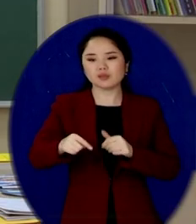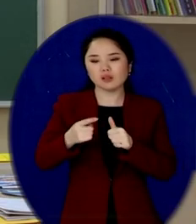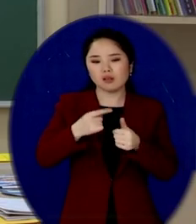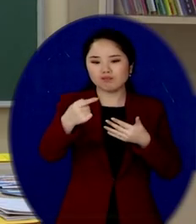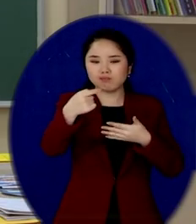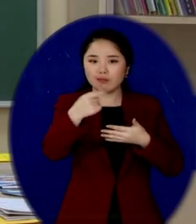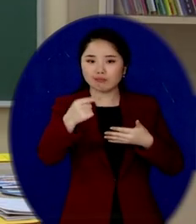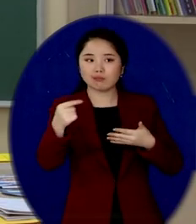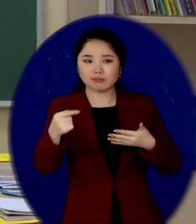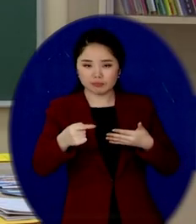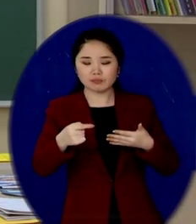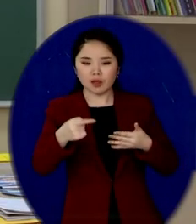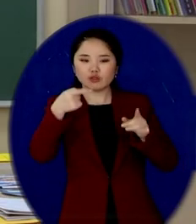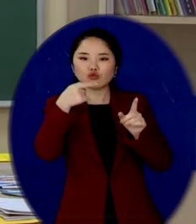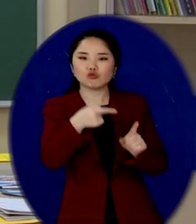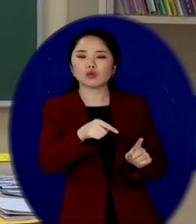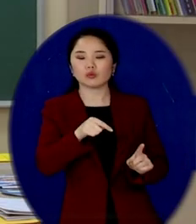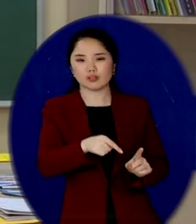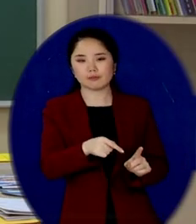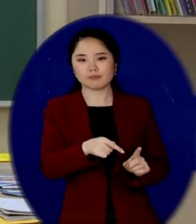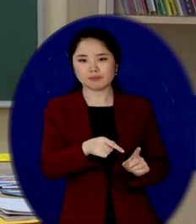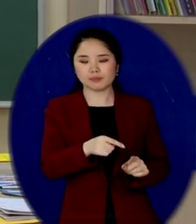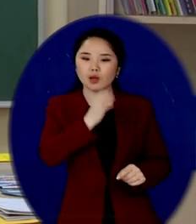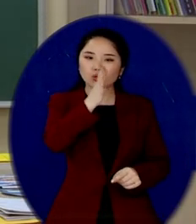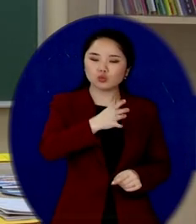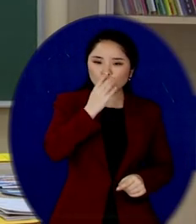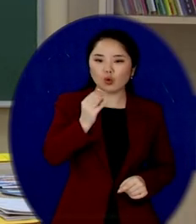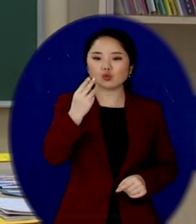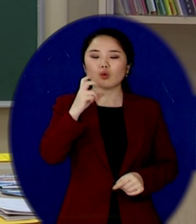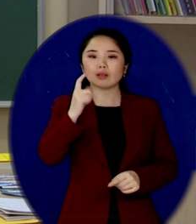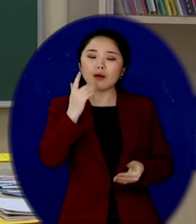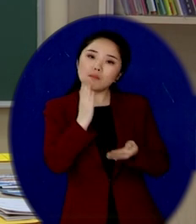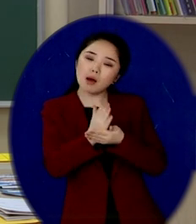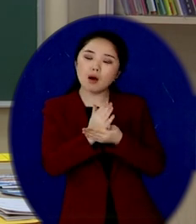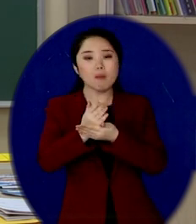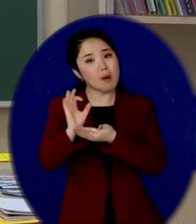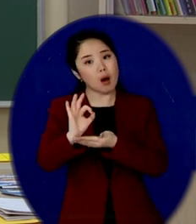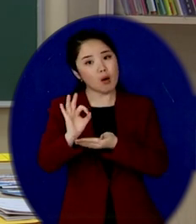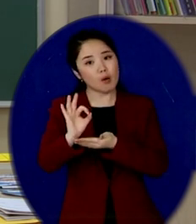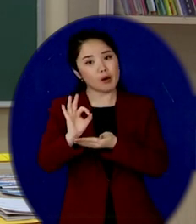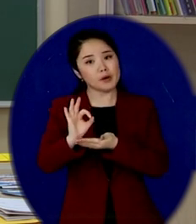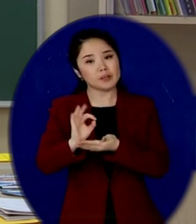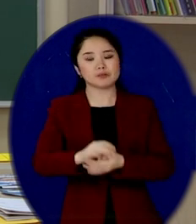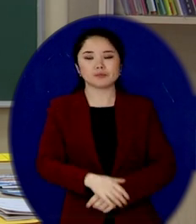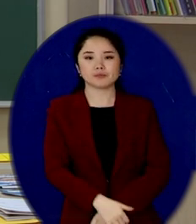уул ус нь зориулсан дуу шүлэг байдаг юм болов уу?